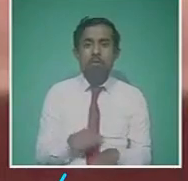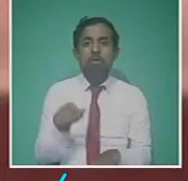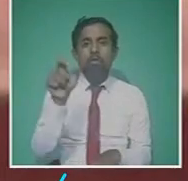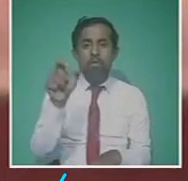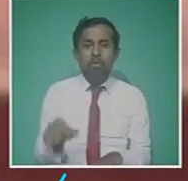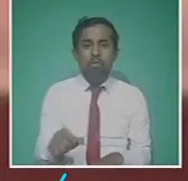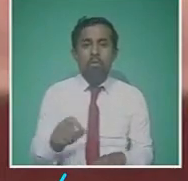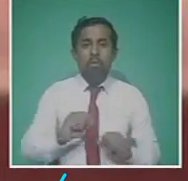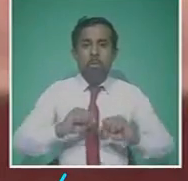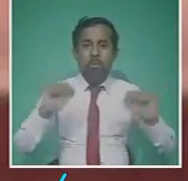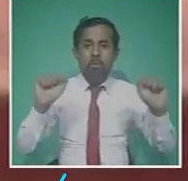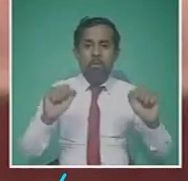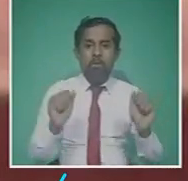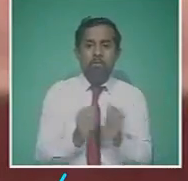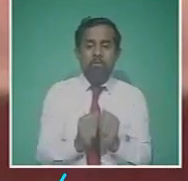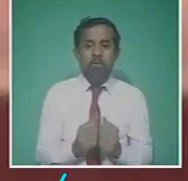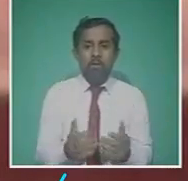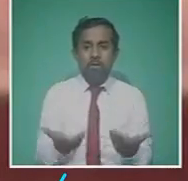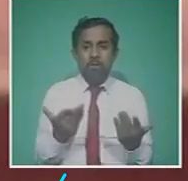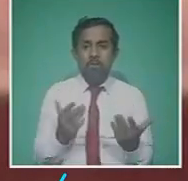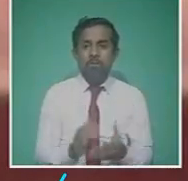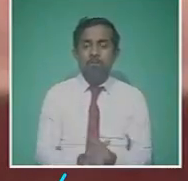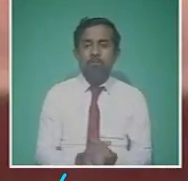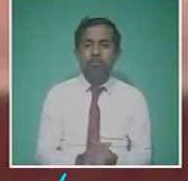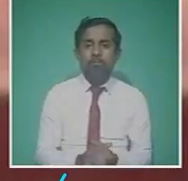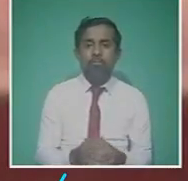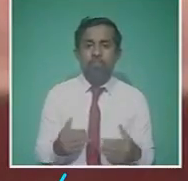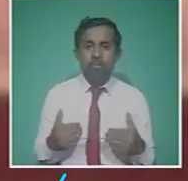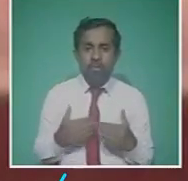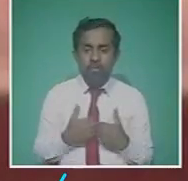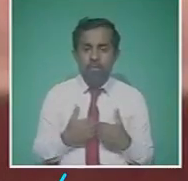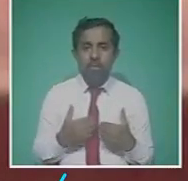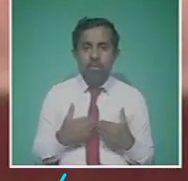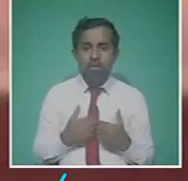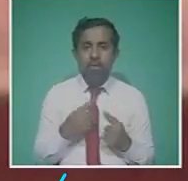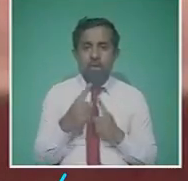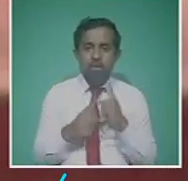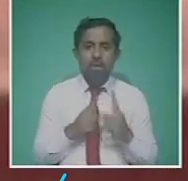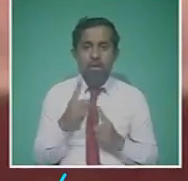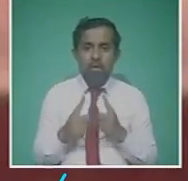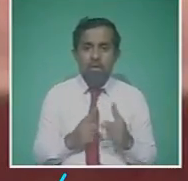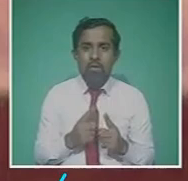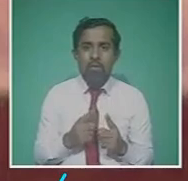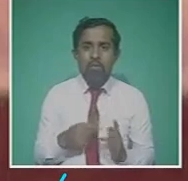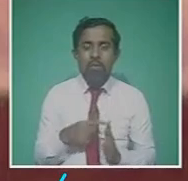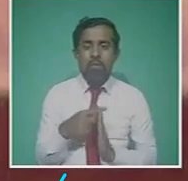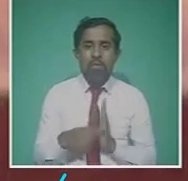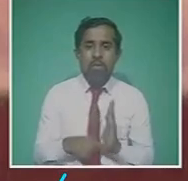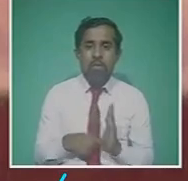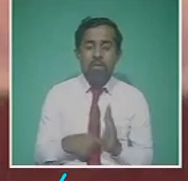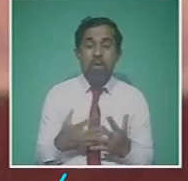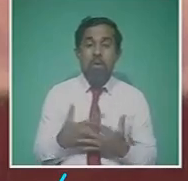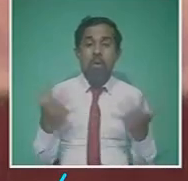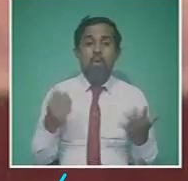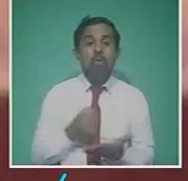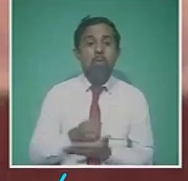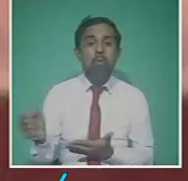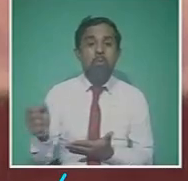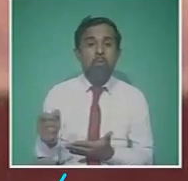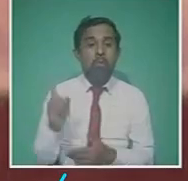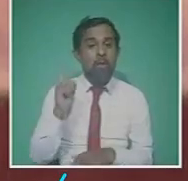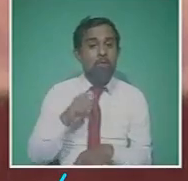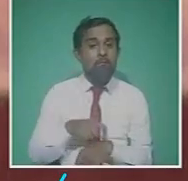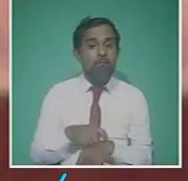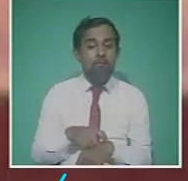ඔබතුමාලා කැරලි ගහලා ඒ කටයුතු කළේ. ඉතින් ඒ නිසා අපිට අපි කතා කරනවා නම් මේ රටේ ලොකුම විනාශය වුණේ අහවල්